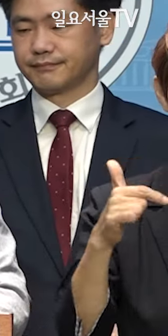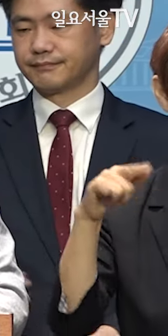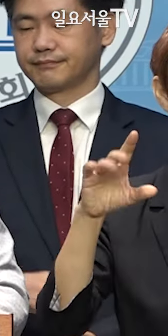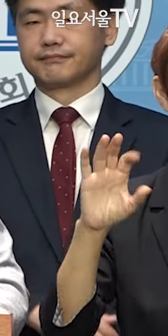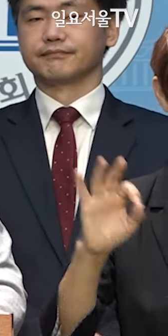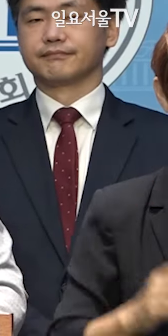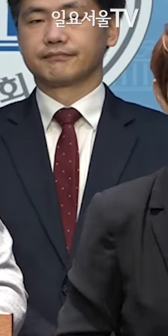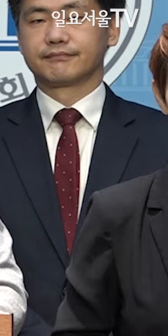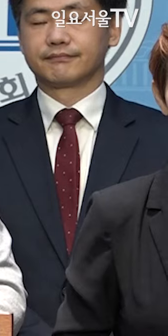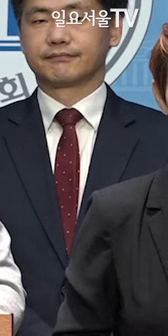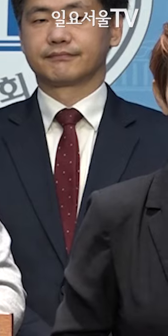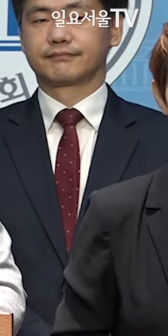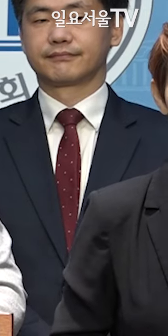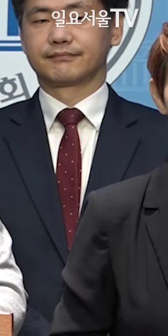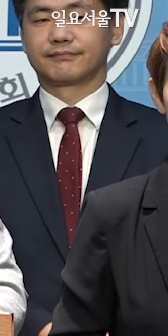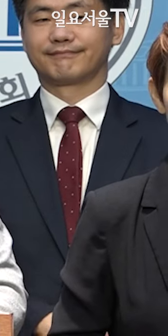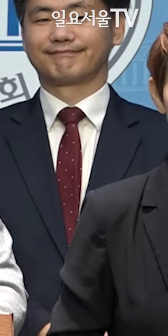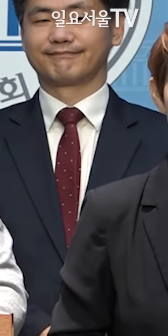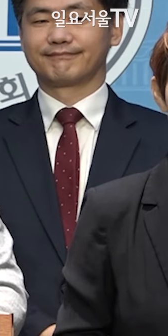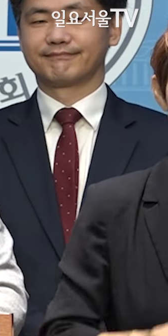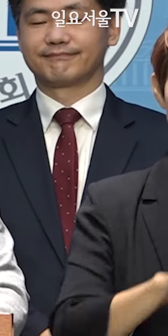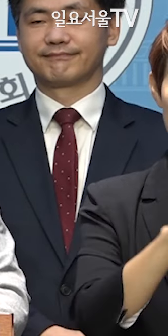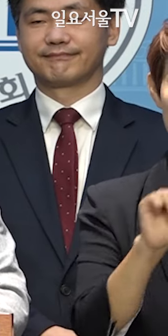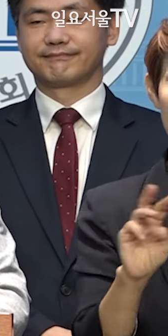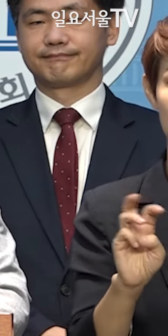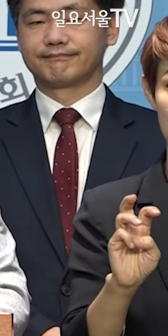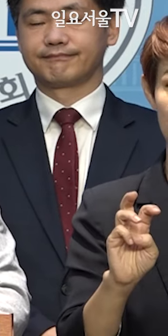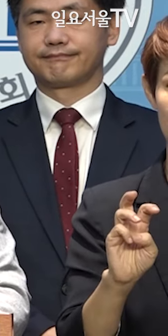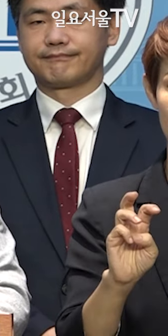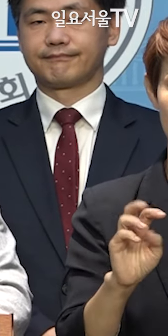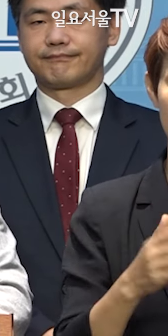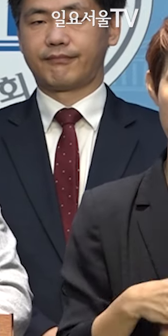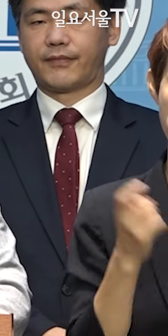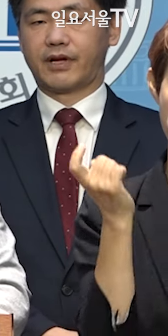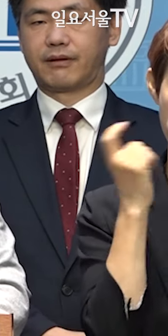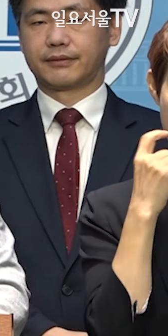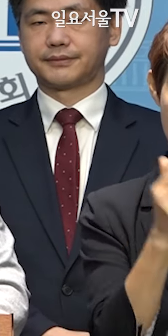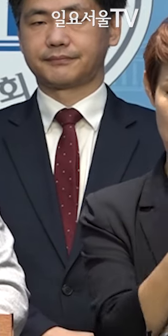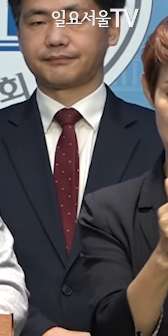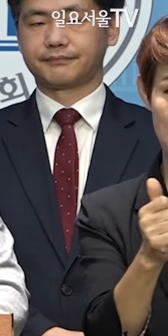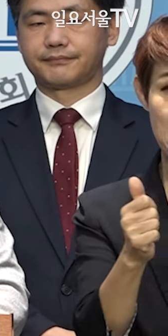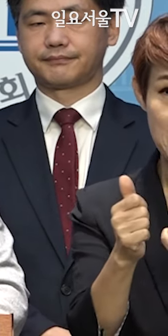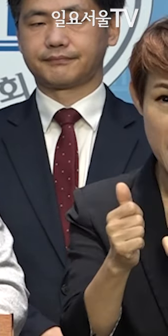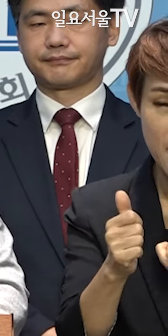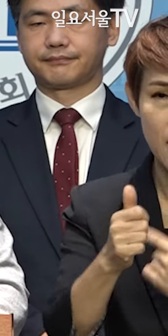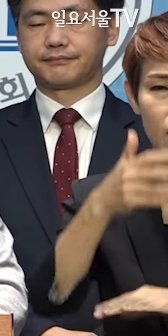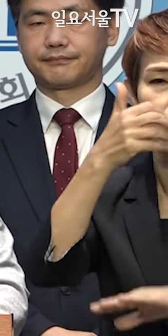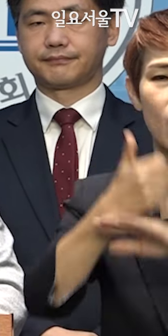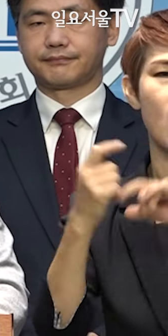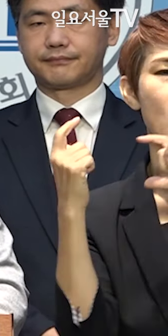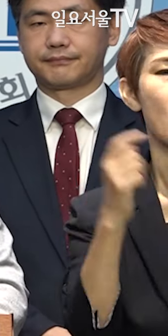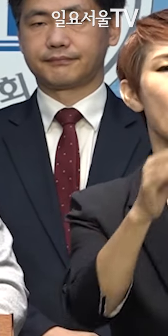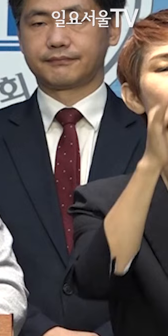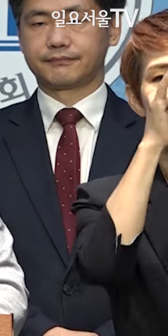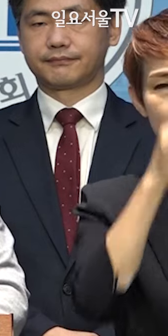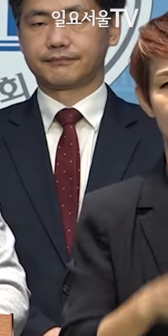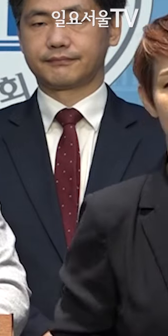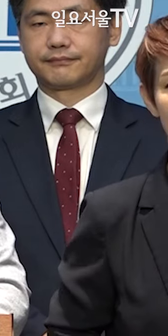9월 30일이 위증교사 결심 재판이 있습니다 이때까지 1차 캠페인을